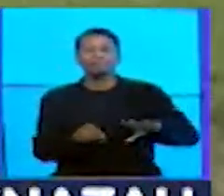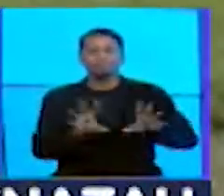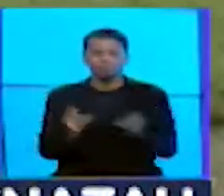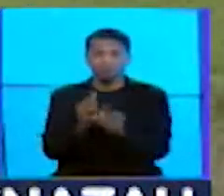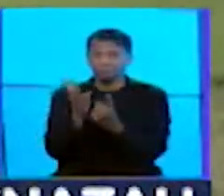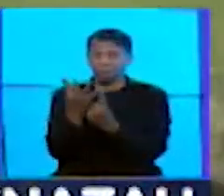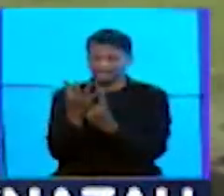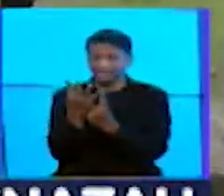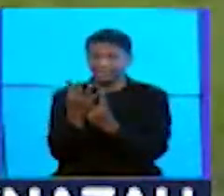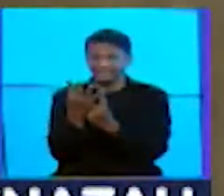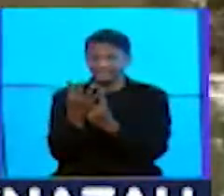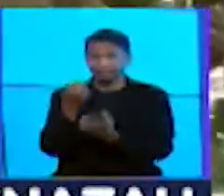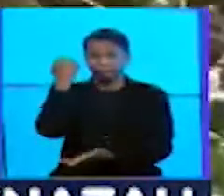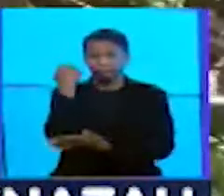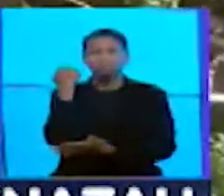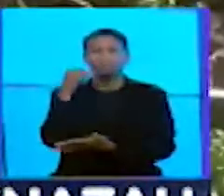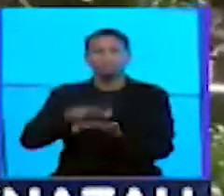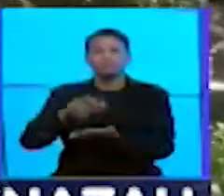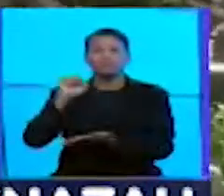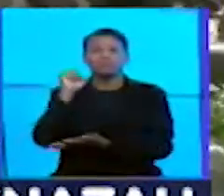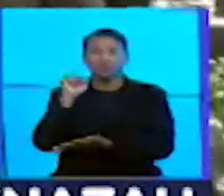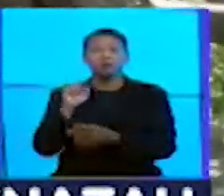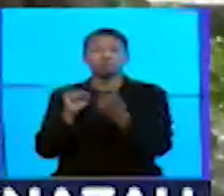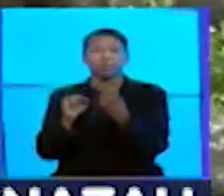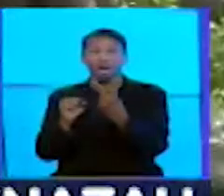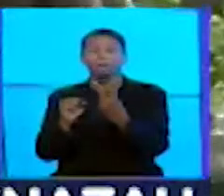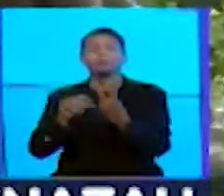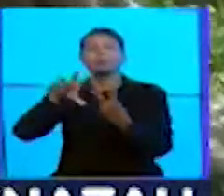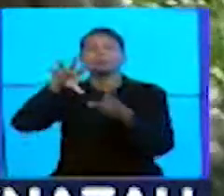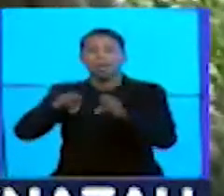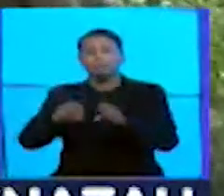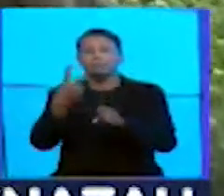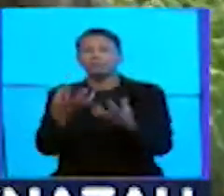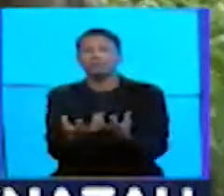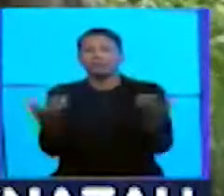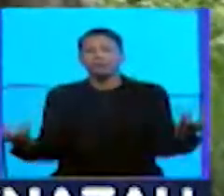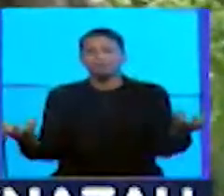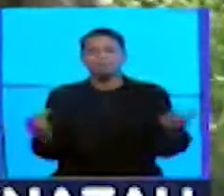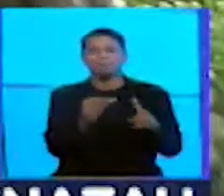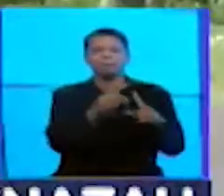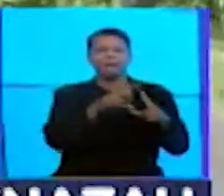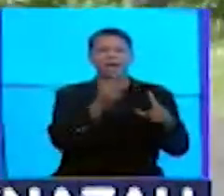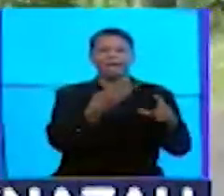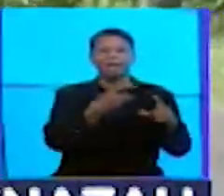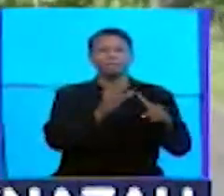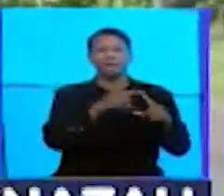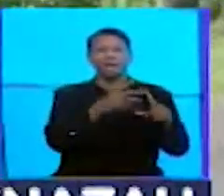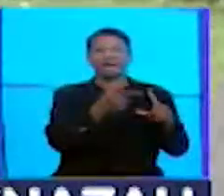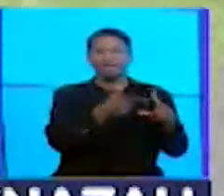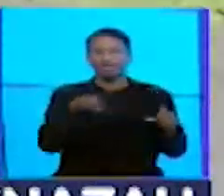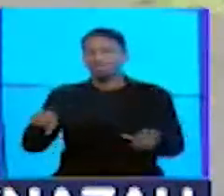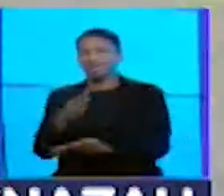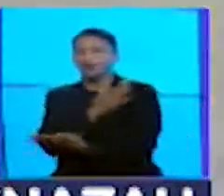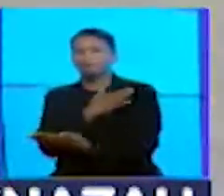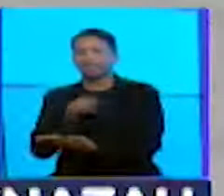lokasi berbeda. 9 tersangka ditangkap di Kota Parepare, sementara 5 lainnya diamankan di Kabupaten Pinrang, Sulawesi Selatan. Seluruh tersangka beserta